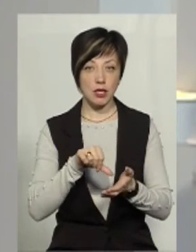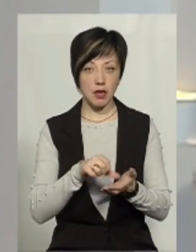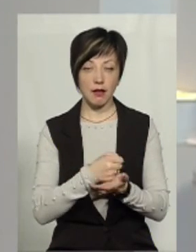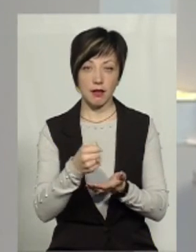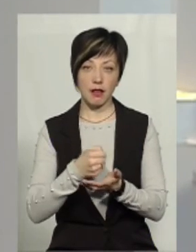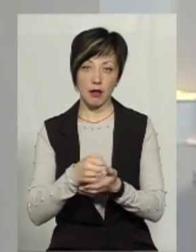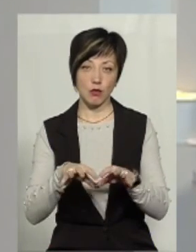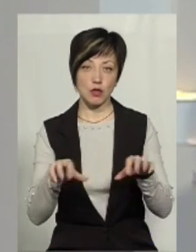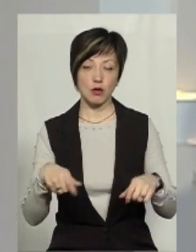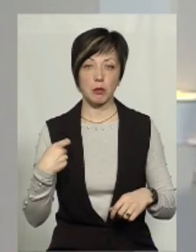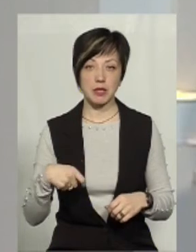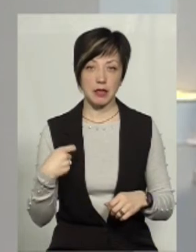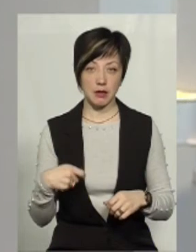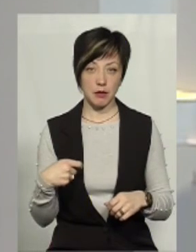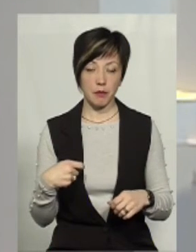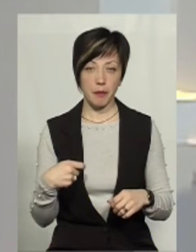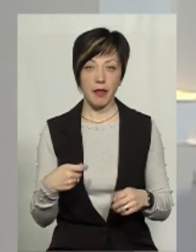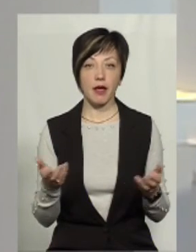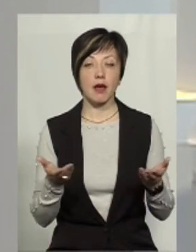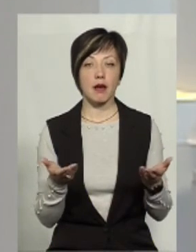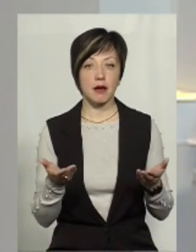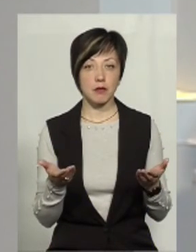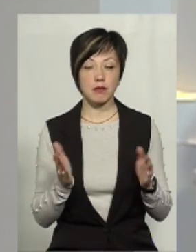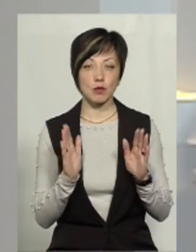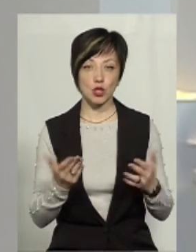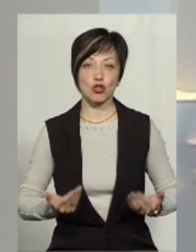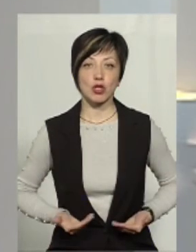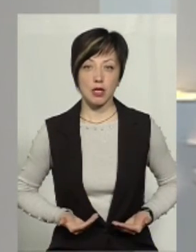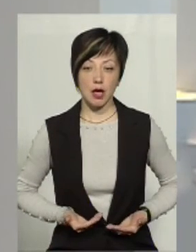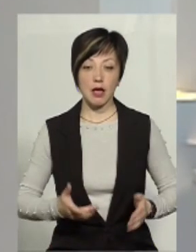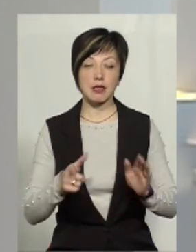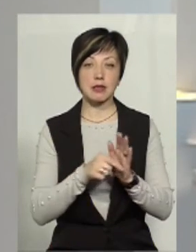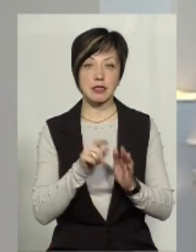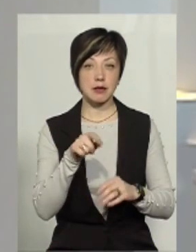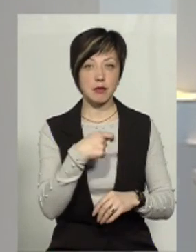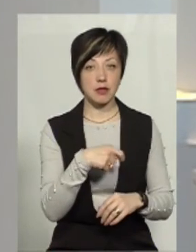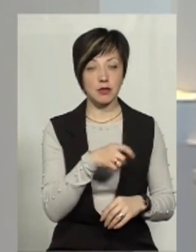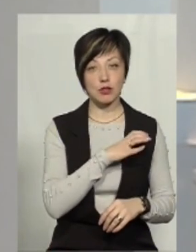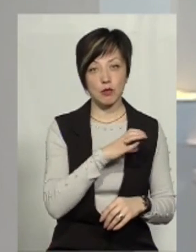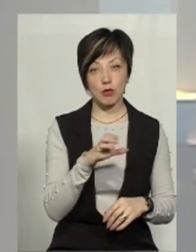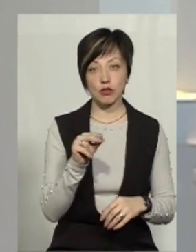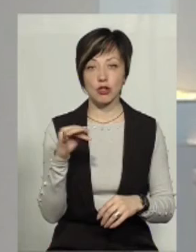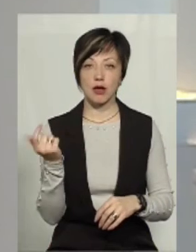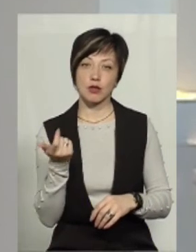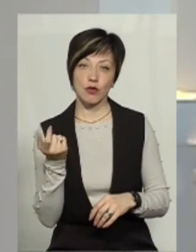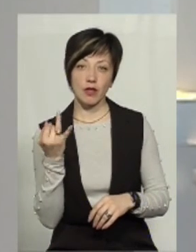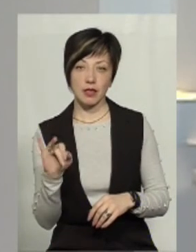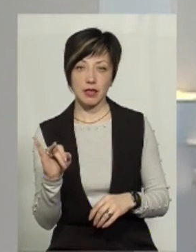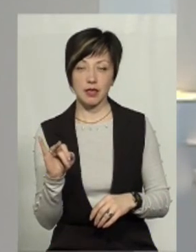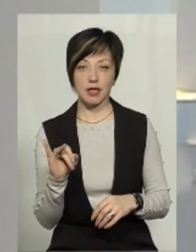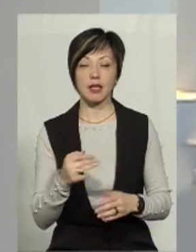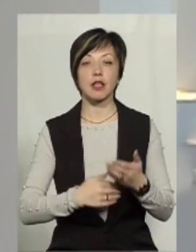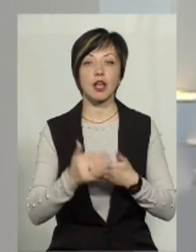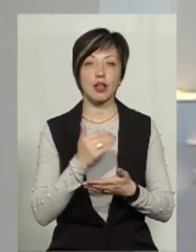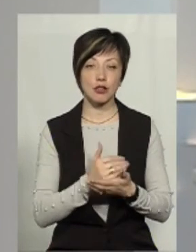Учасники – кандидати на посаду президента. Яким буде життя з ним? Чи заможний він, чи хазяйновитий?